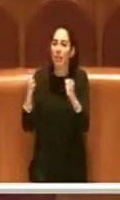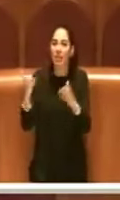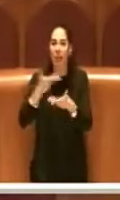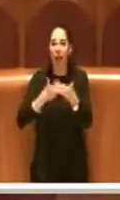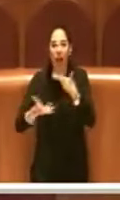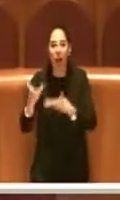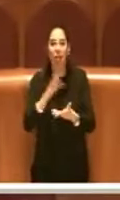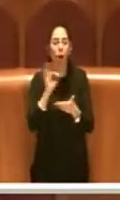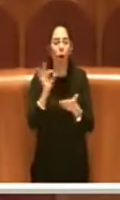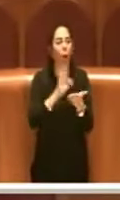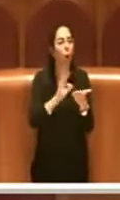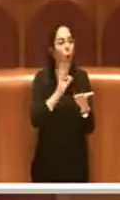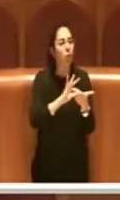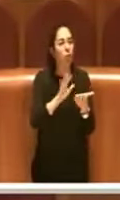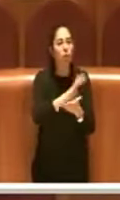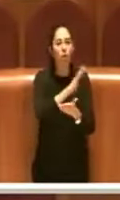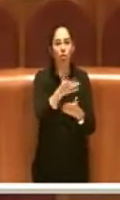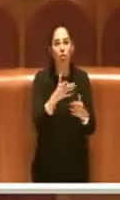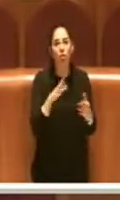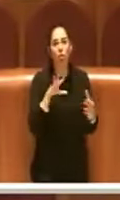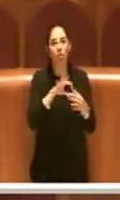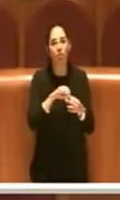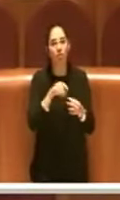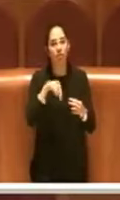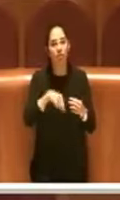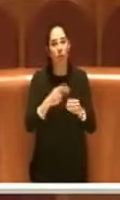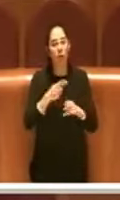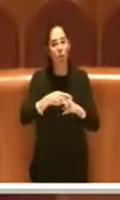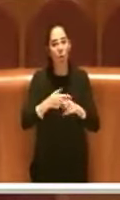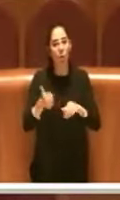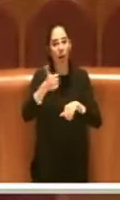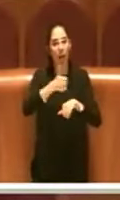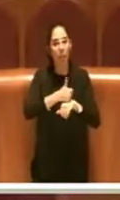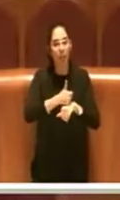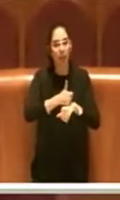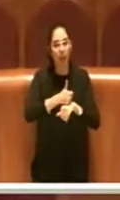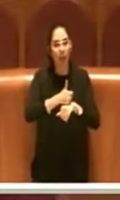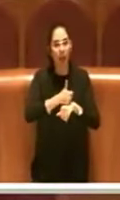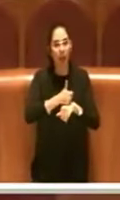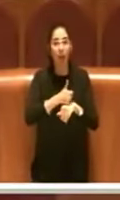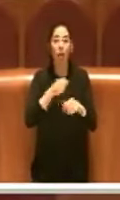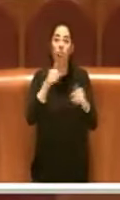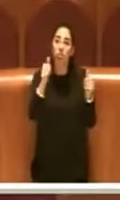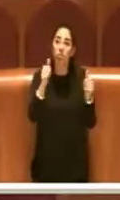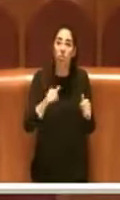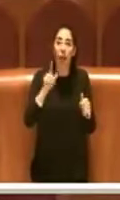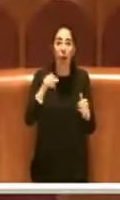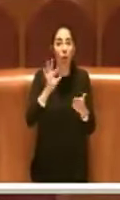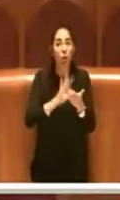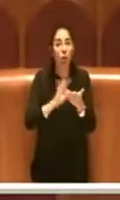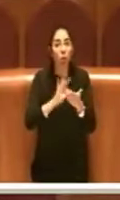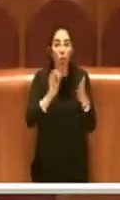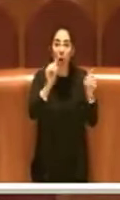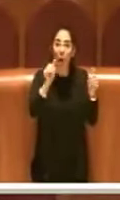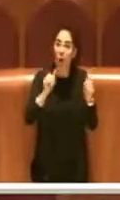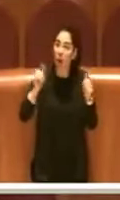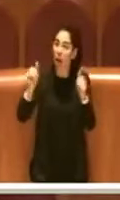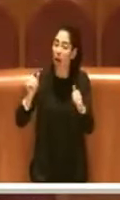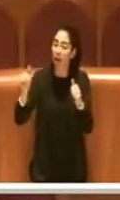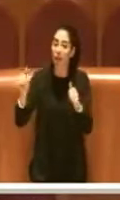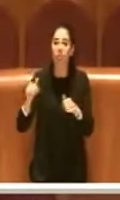comunque luoghi che dipendono da Roma Capitale, all'interno delle scuole. Oggi stesso abbiamo